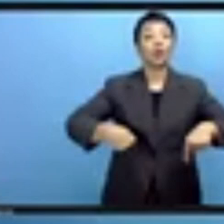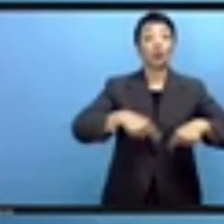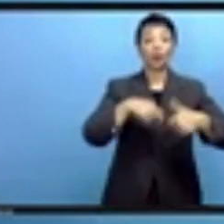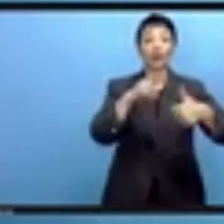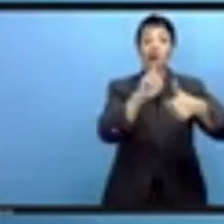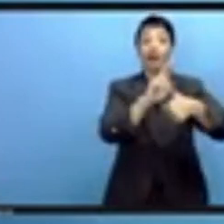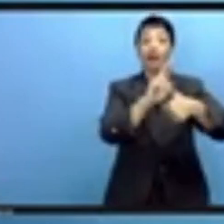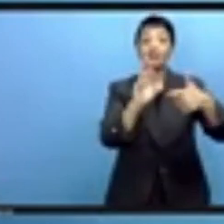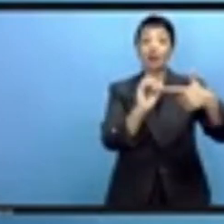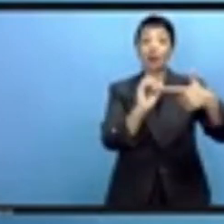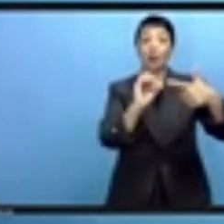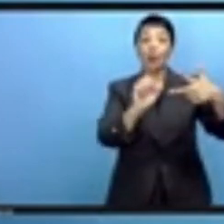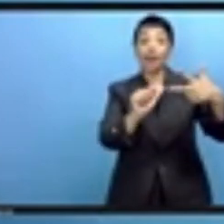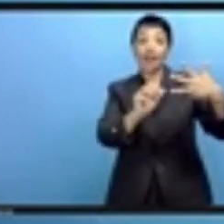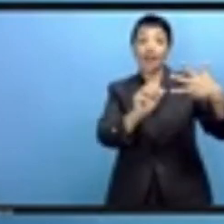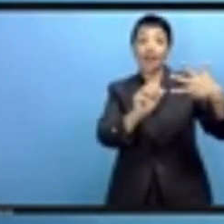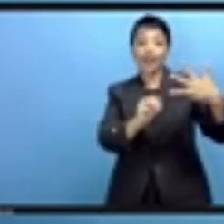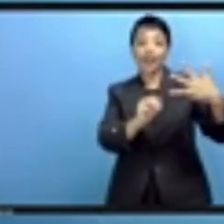施。